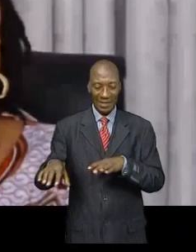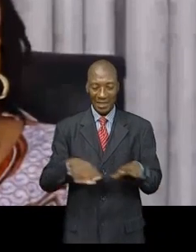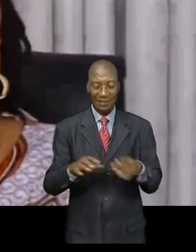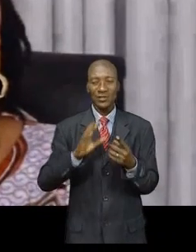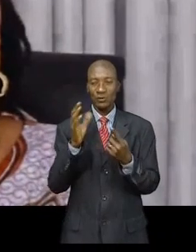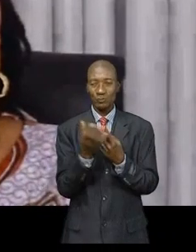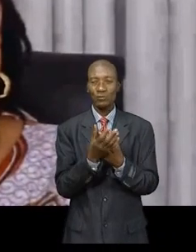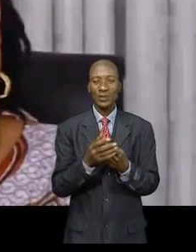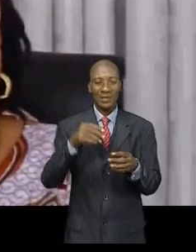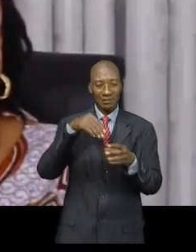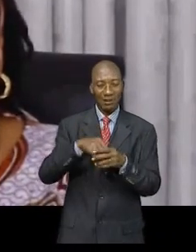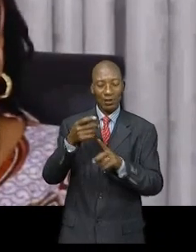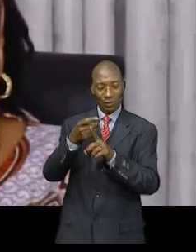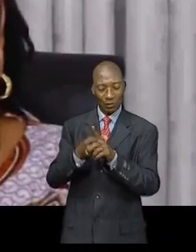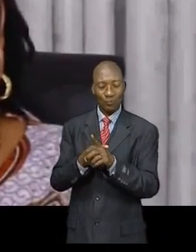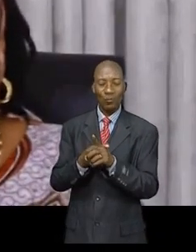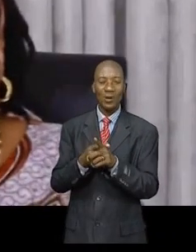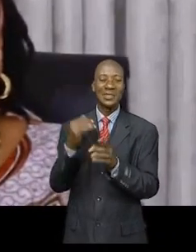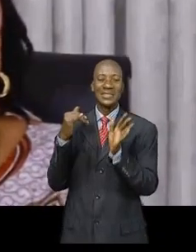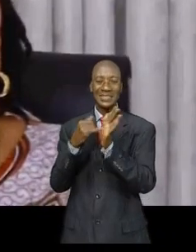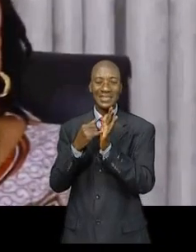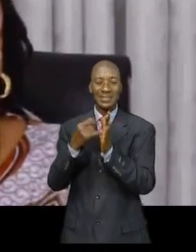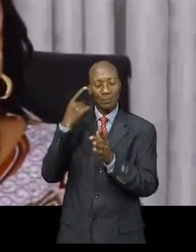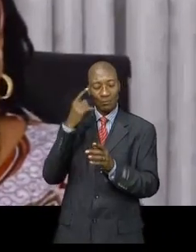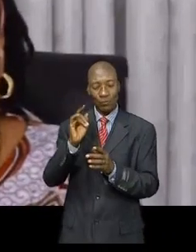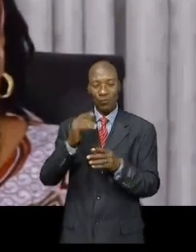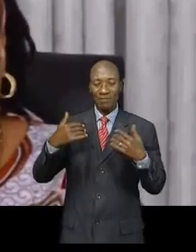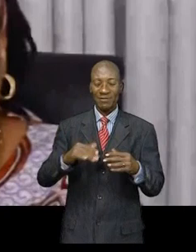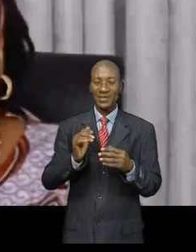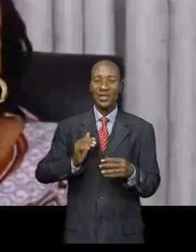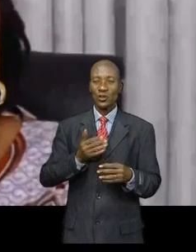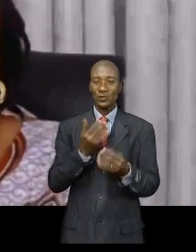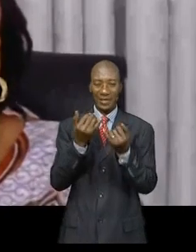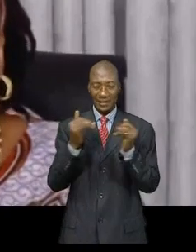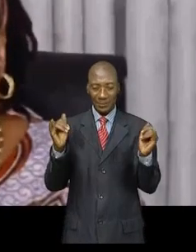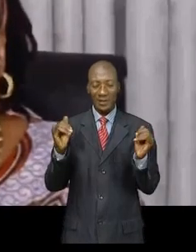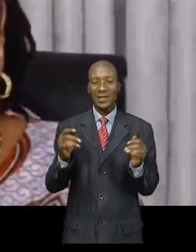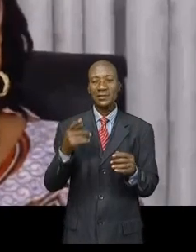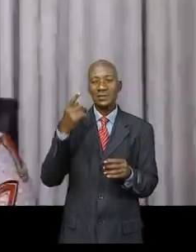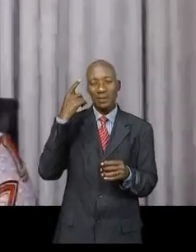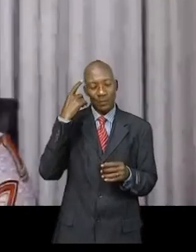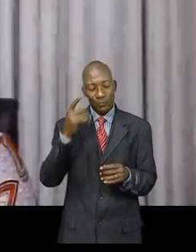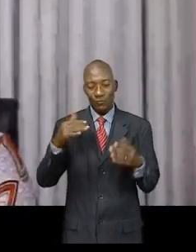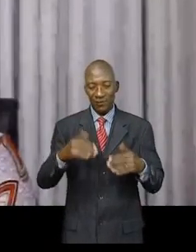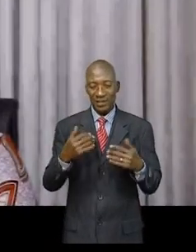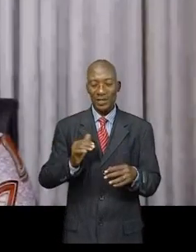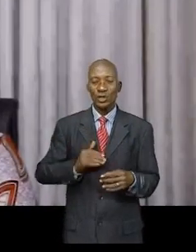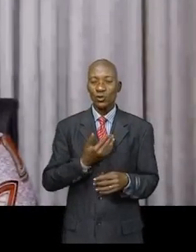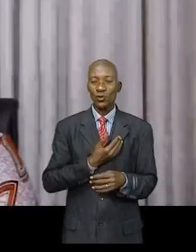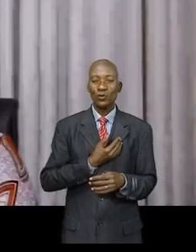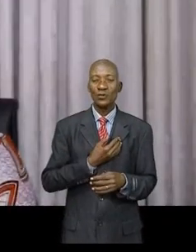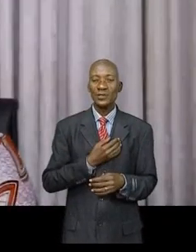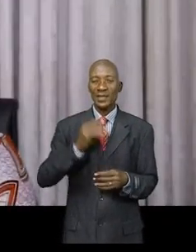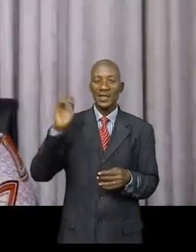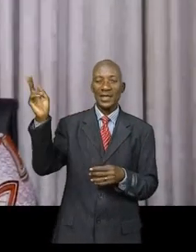mois de l'indépendance de notre pays et de l'inhumation de notre triple héros national, Patrice Emery Lumumba, en janvier